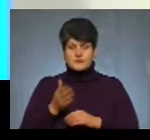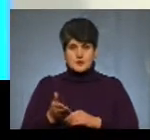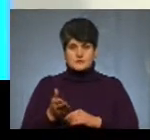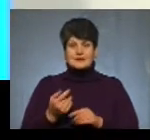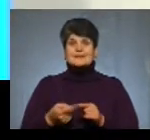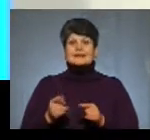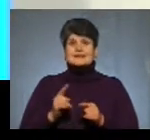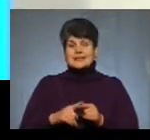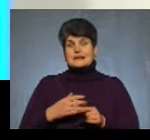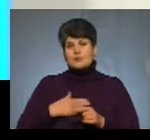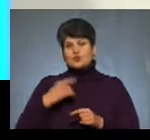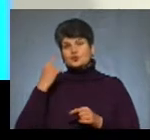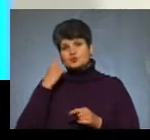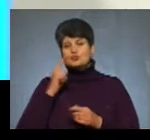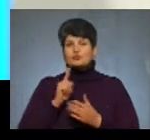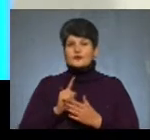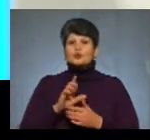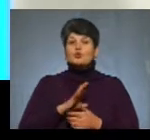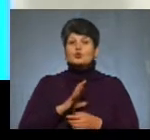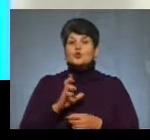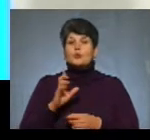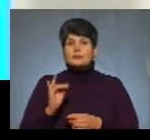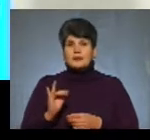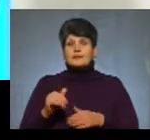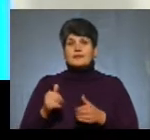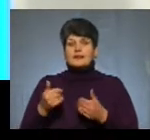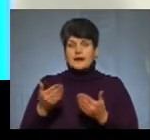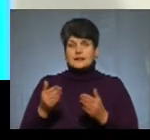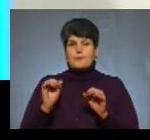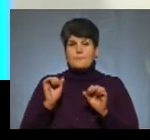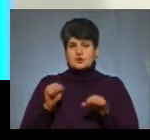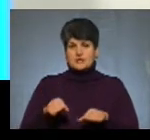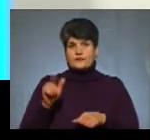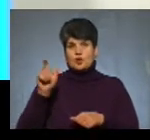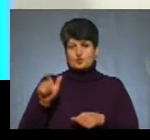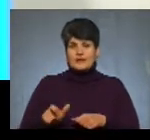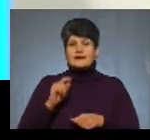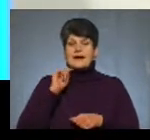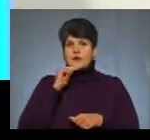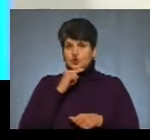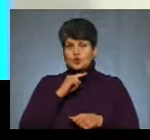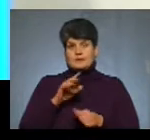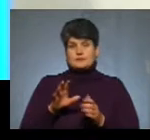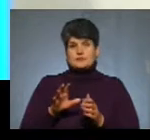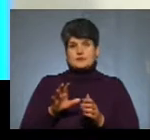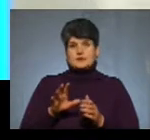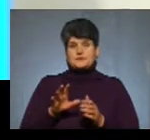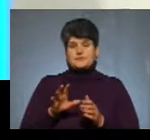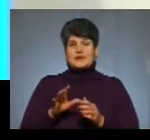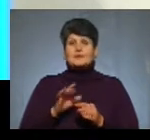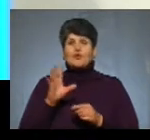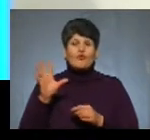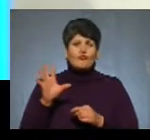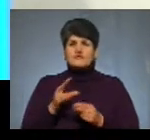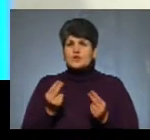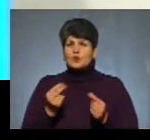ну, на мою думку, повинно би було б дати можливість людині економити енергоресурси. Тому що всі кошти, які